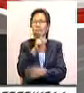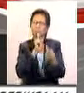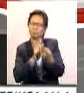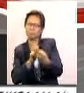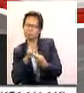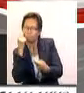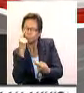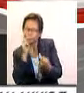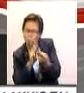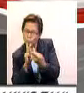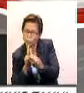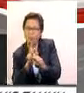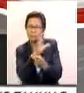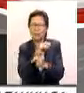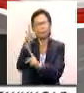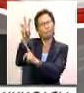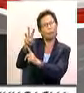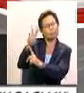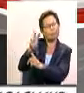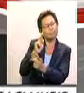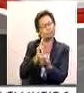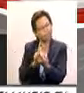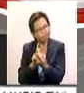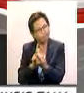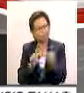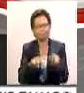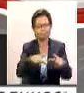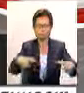kesesuaian lokasi dan talian internet.